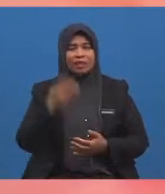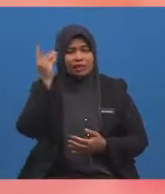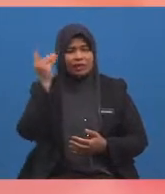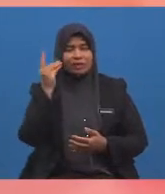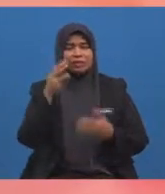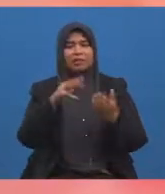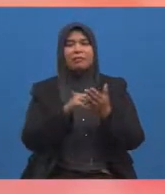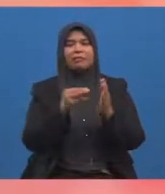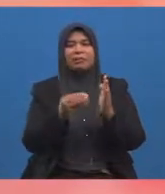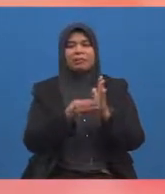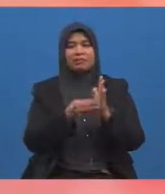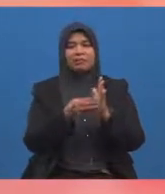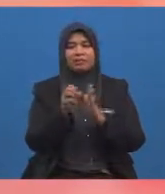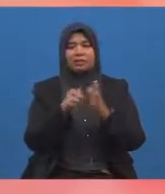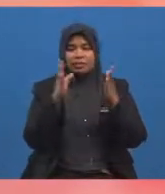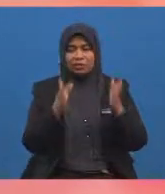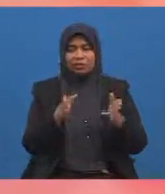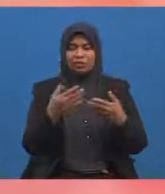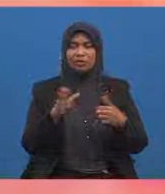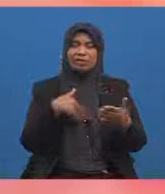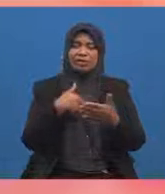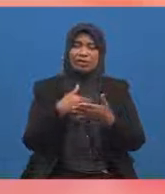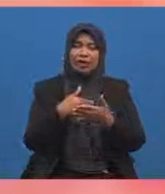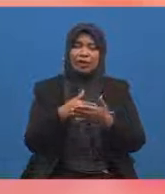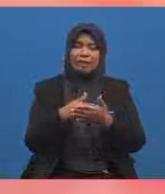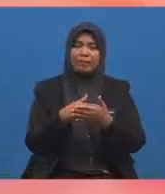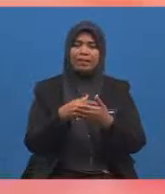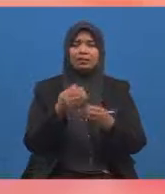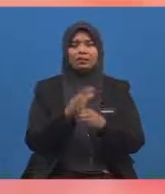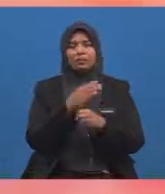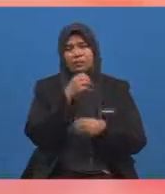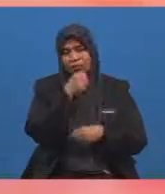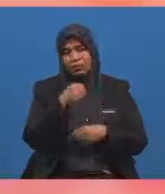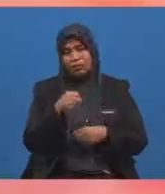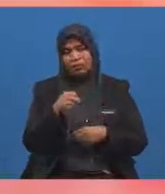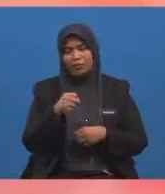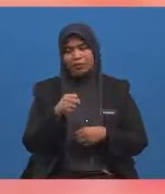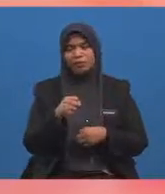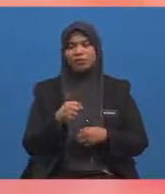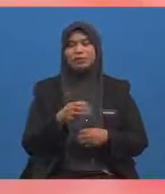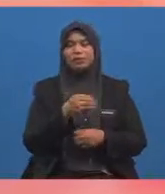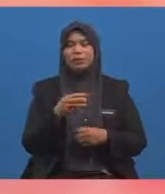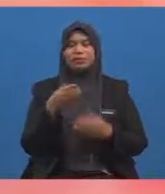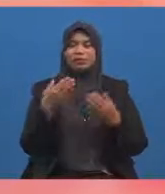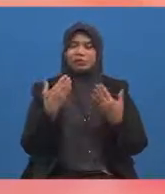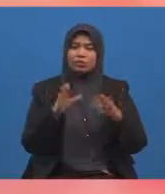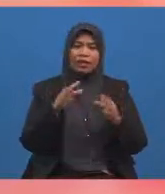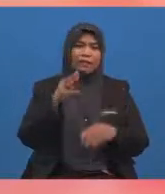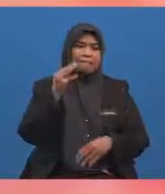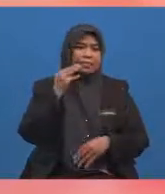bermaksud seseorang itu sudah sampai akil balig dan mereka juga telah matang dari